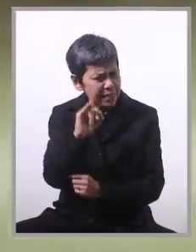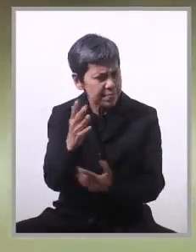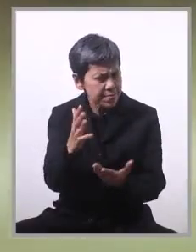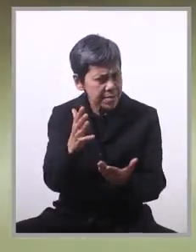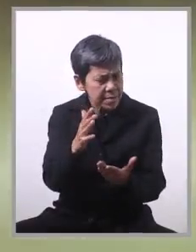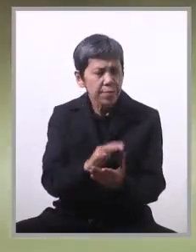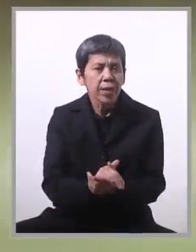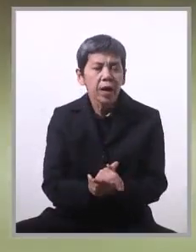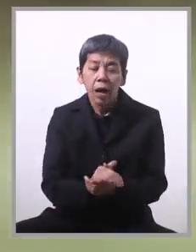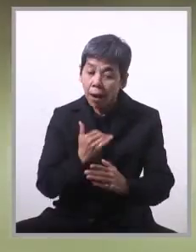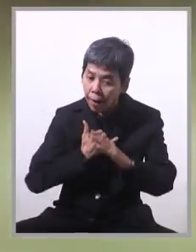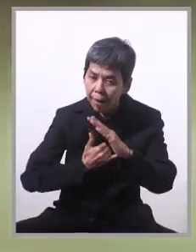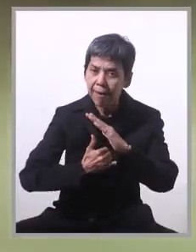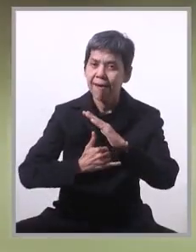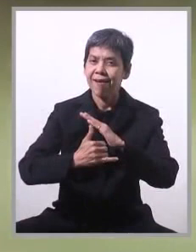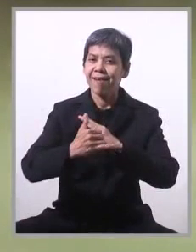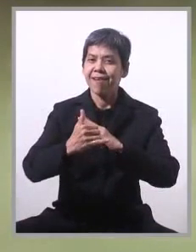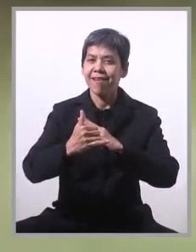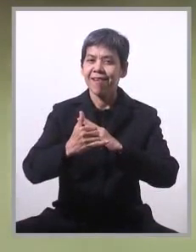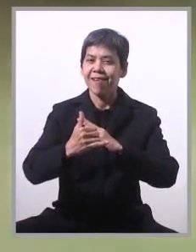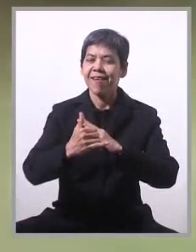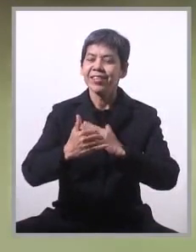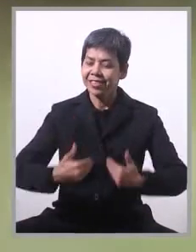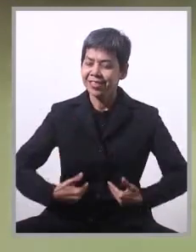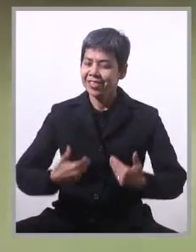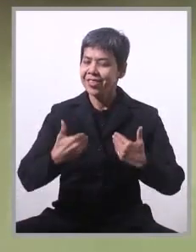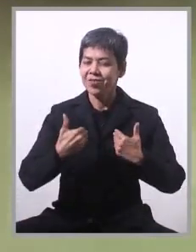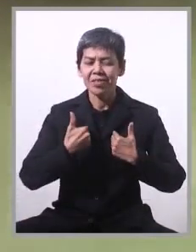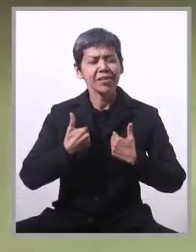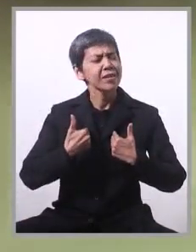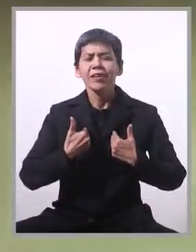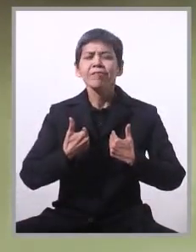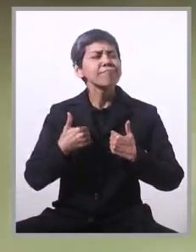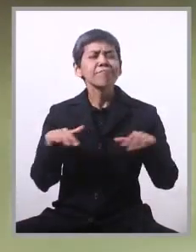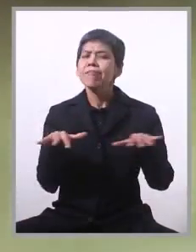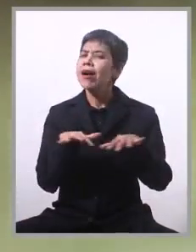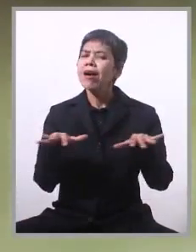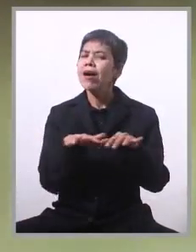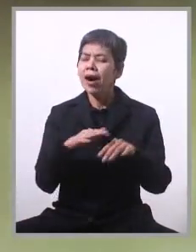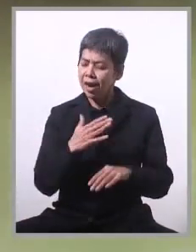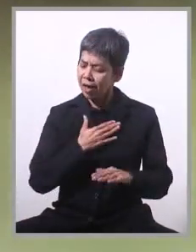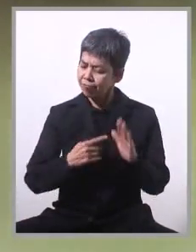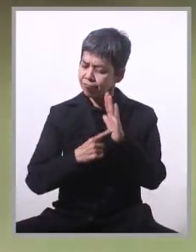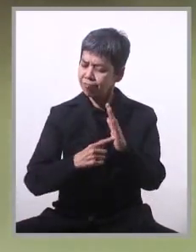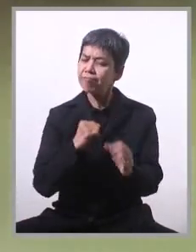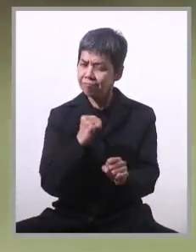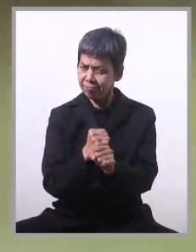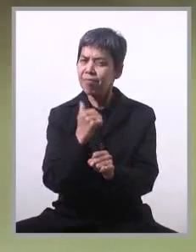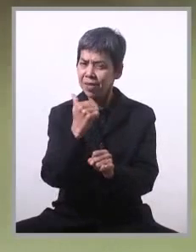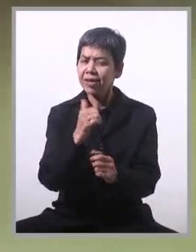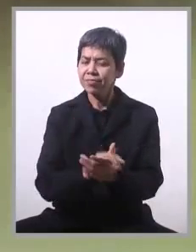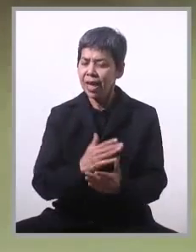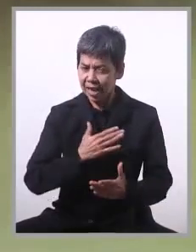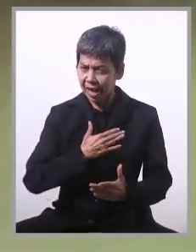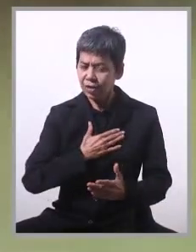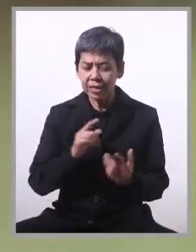ก็ออกมาใช้ชีวิตยังปกติเหมือนคนทั่วไปครับให้เขารู้ว่าเราไม่ได้ด้อยอะไรเลย